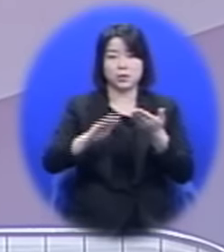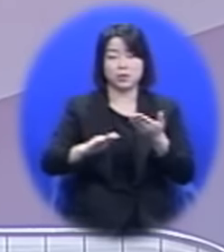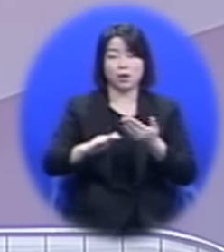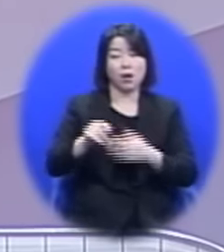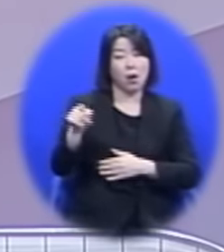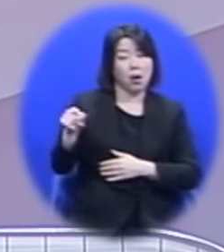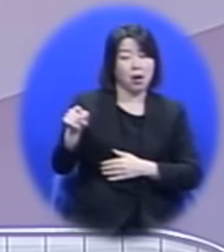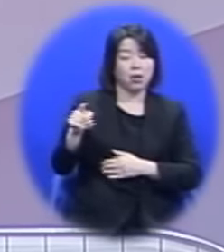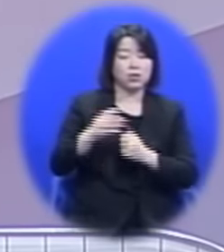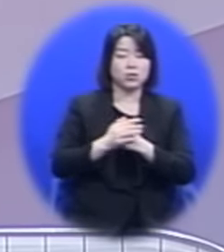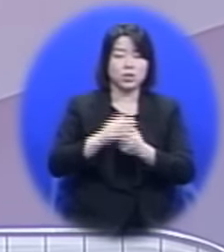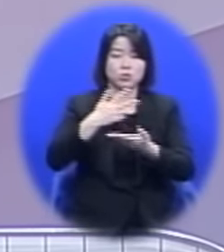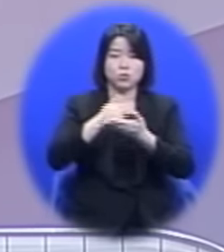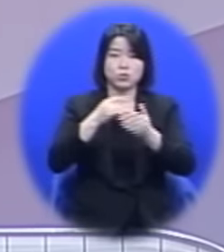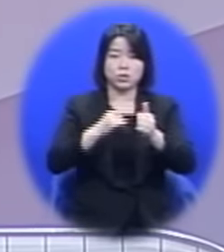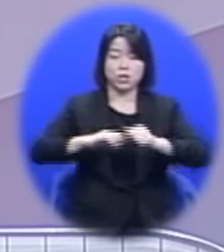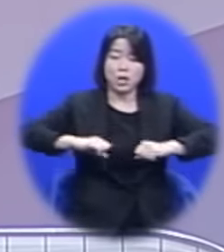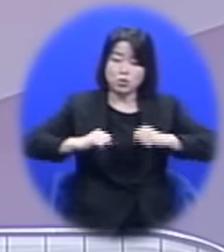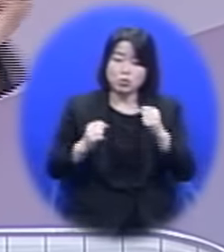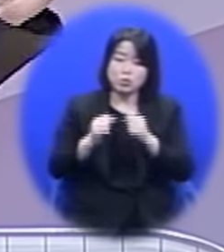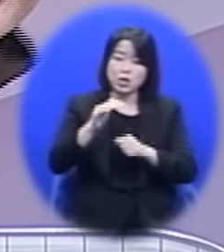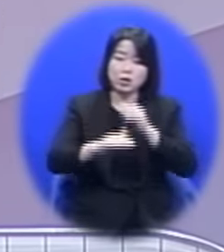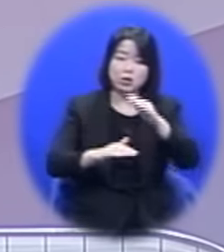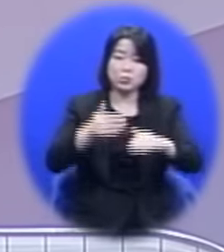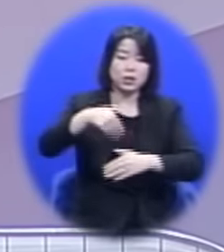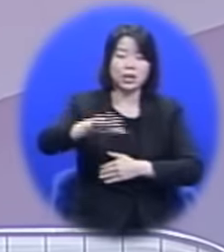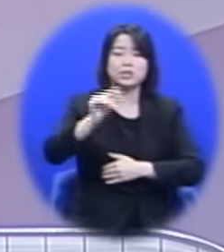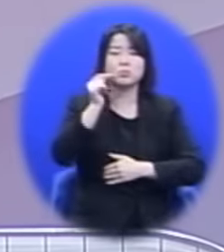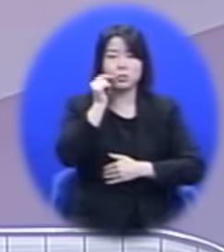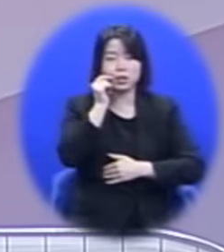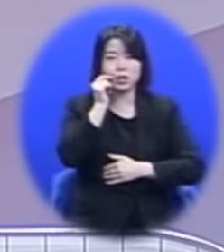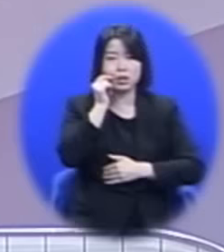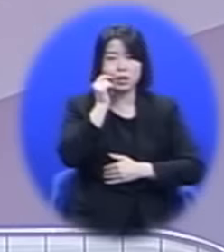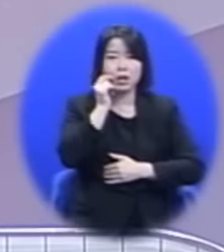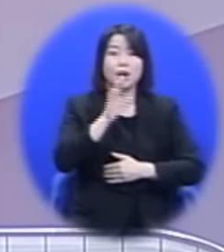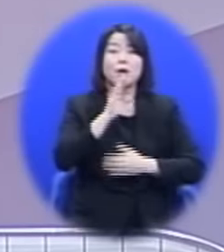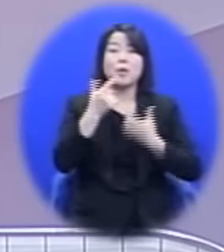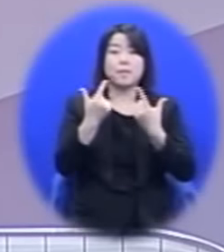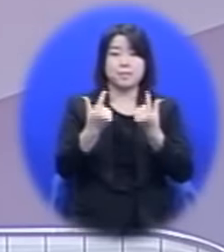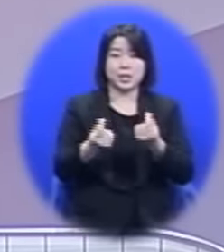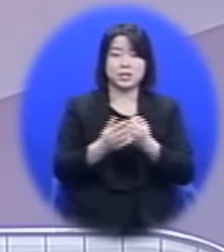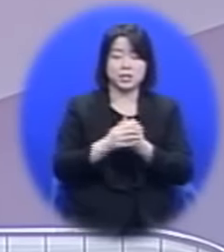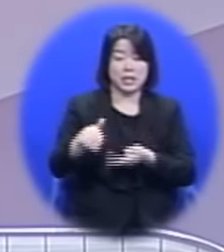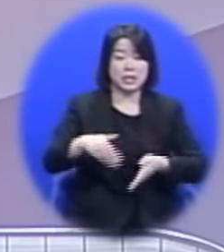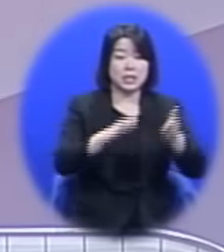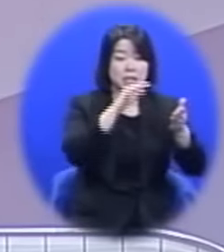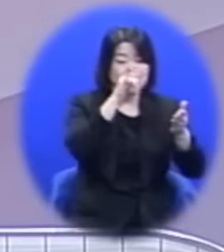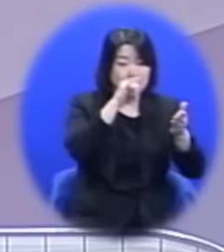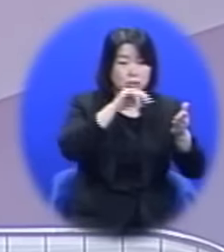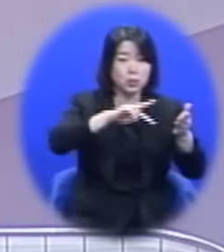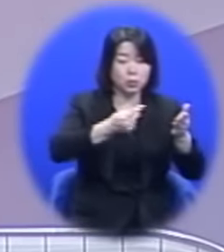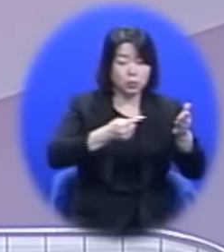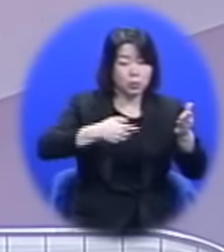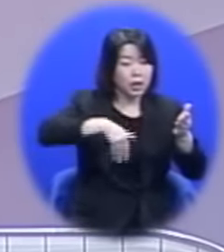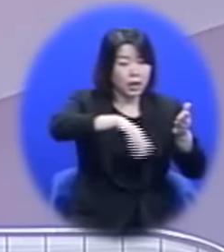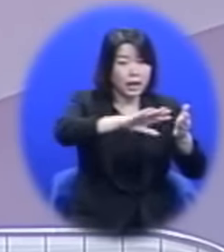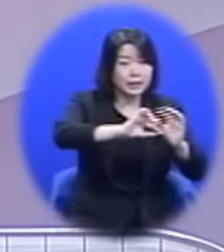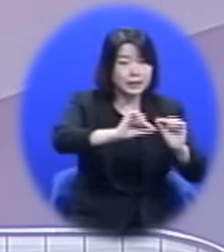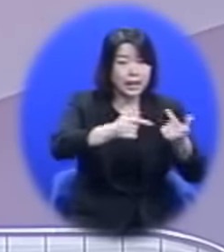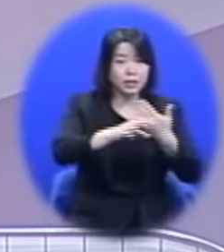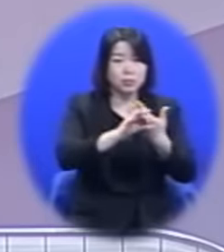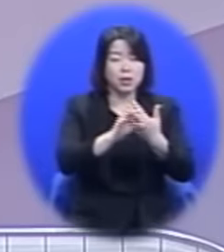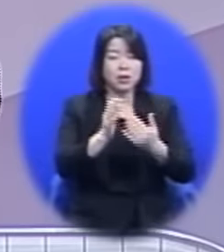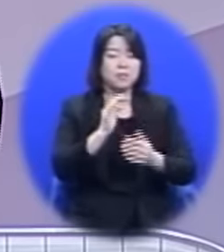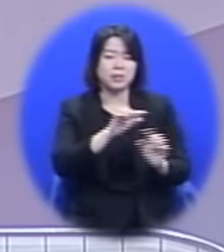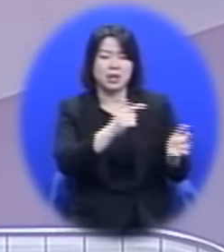주님께 순종의 걸음을 걸어가지 못했던 겁니다. 마치 길이 있어도 가지 않으면 잡초에